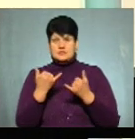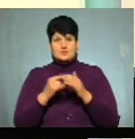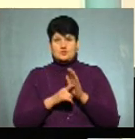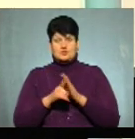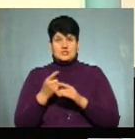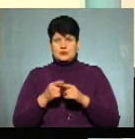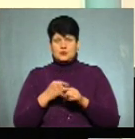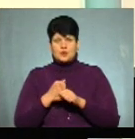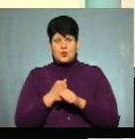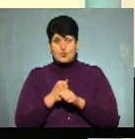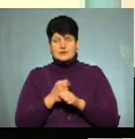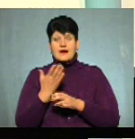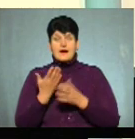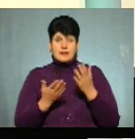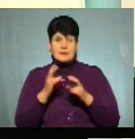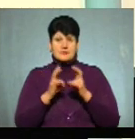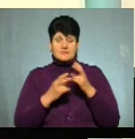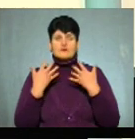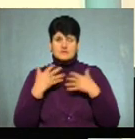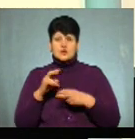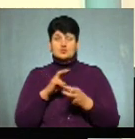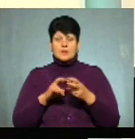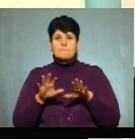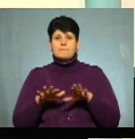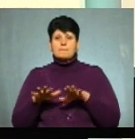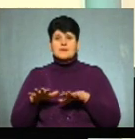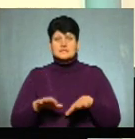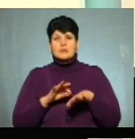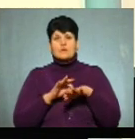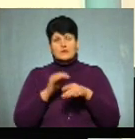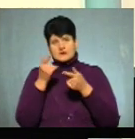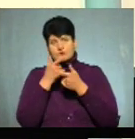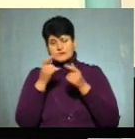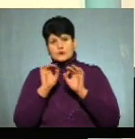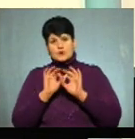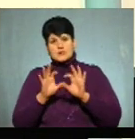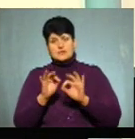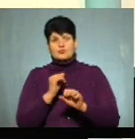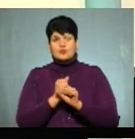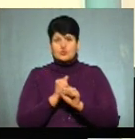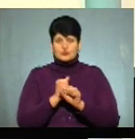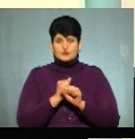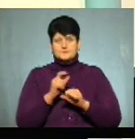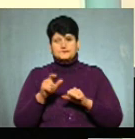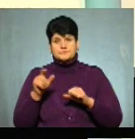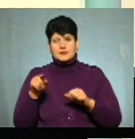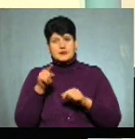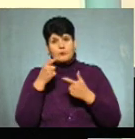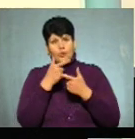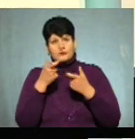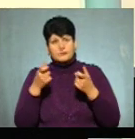цю роботу, але підприємства вже вишуковують місця, проводять інформаційно-роз'яснювальну роботу з мешканцями, їм повідомляють